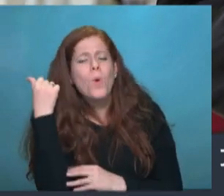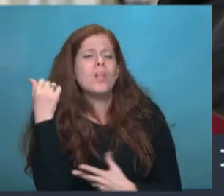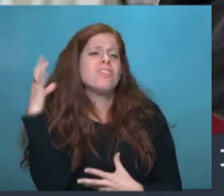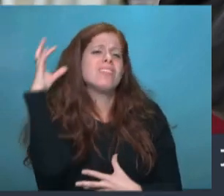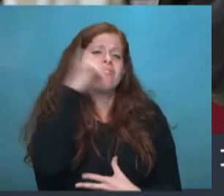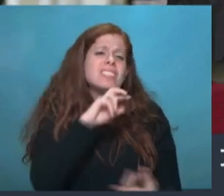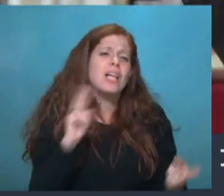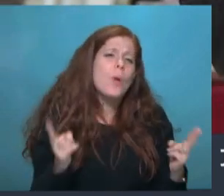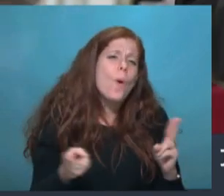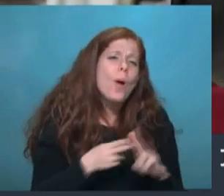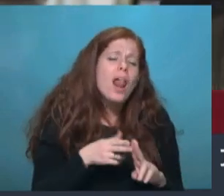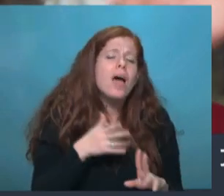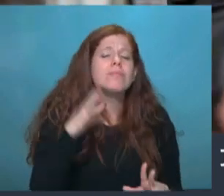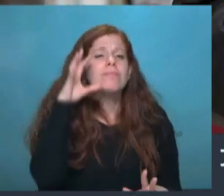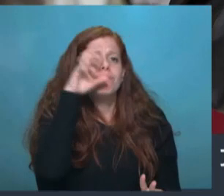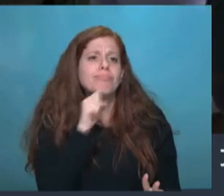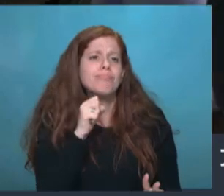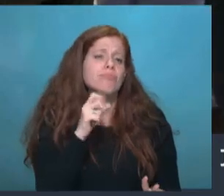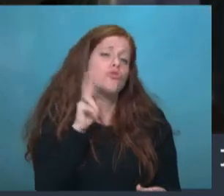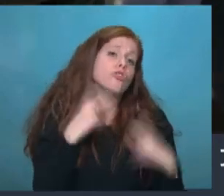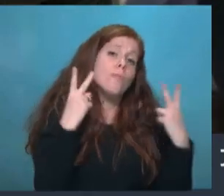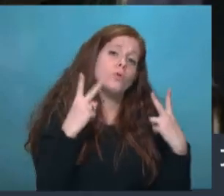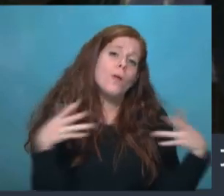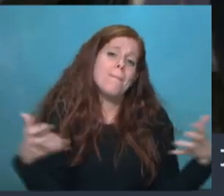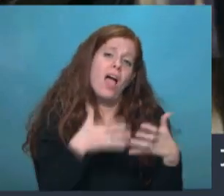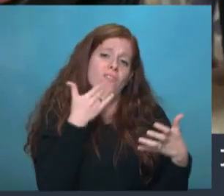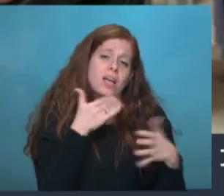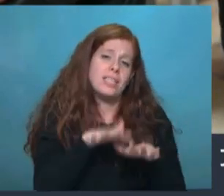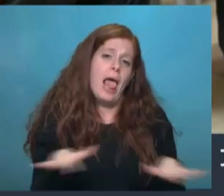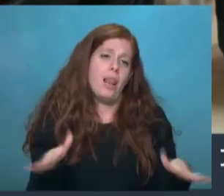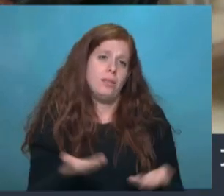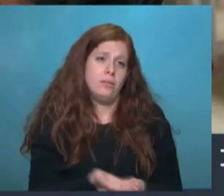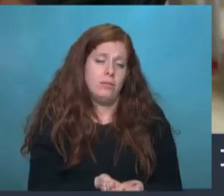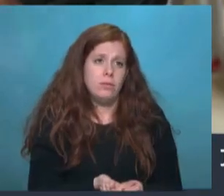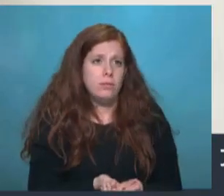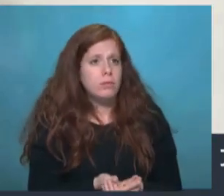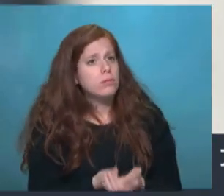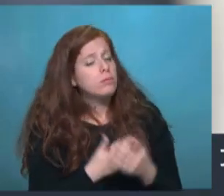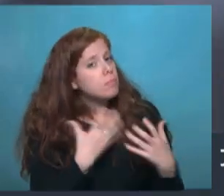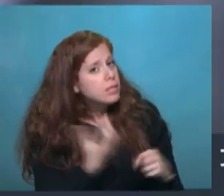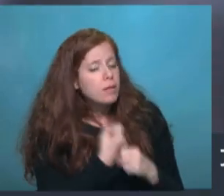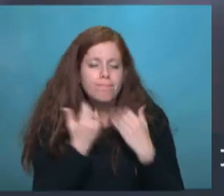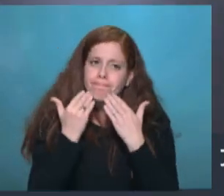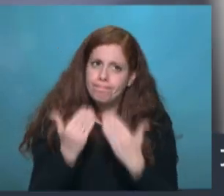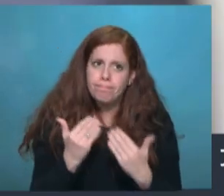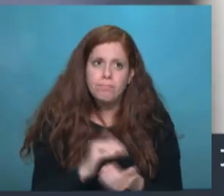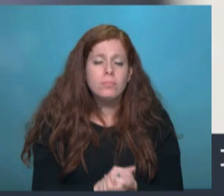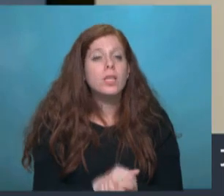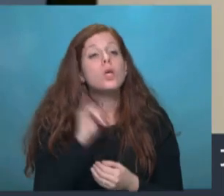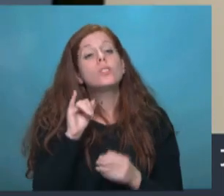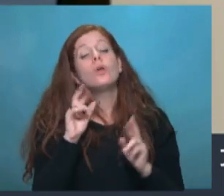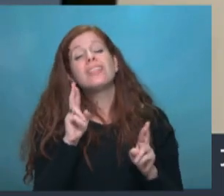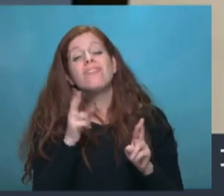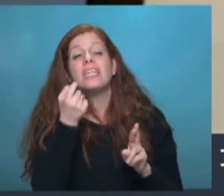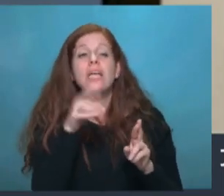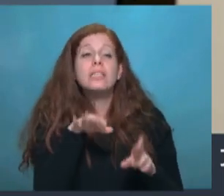עולם, שיש לה משמעות בכל החברה הישראלית. תודה. תודה. יוסי עוד קיווה לקושש כמה קולות